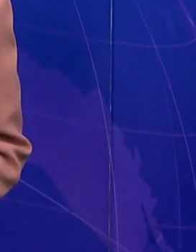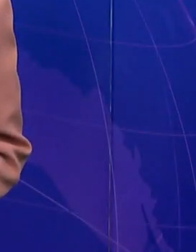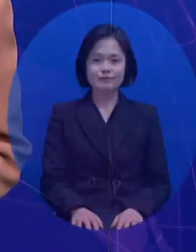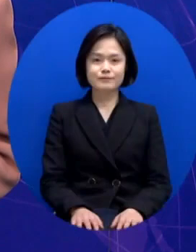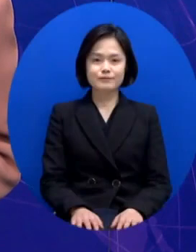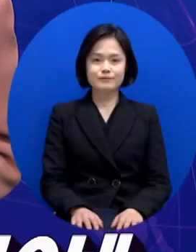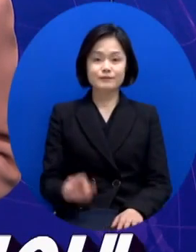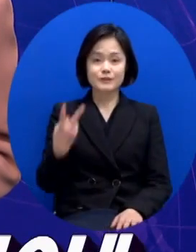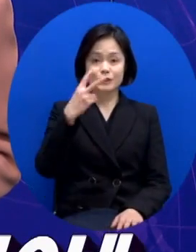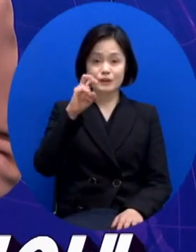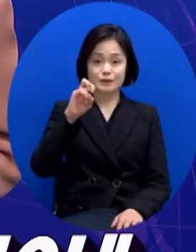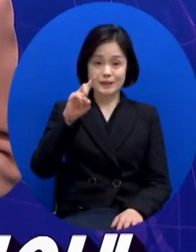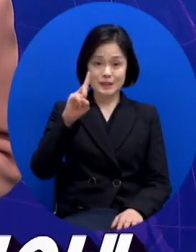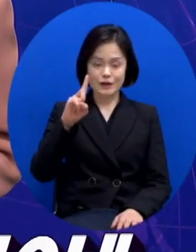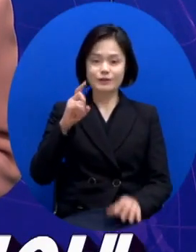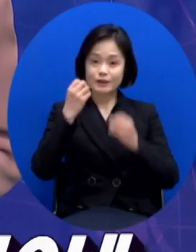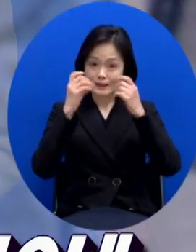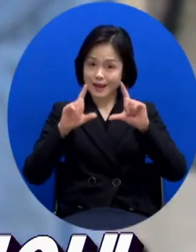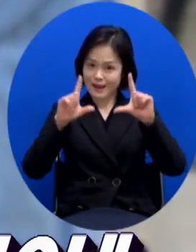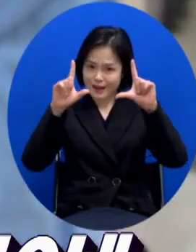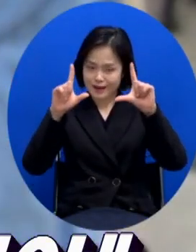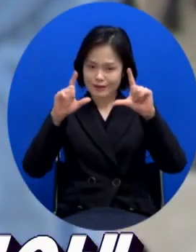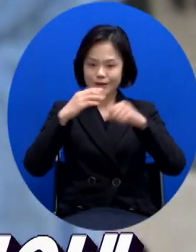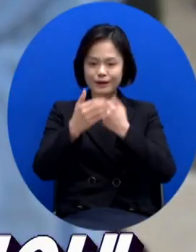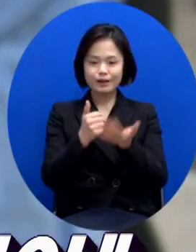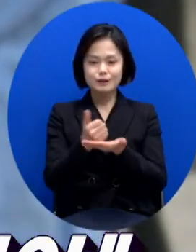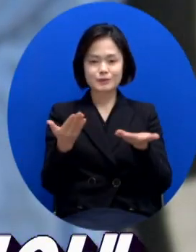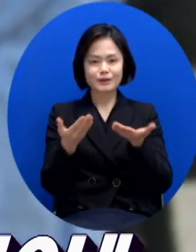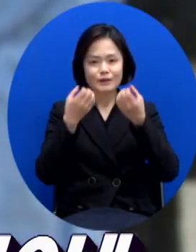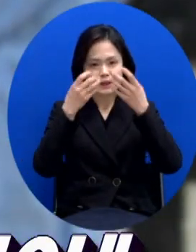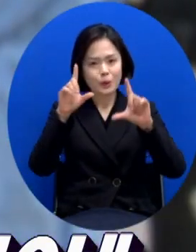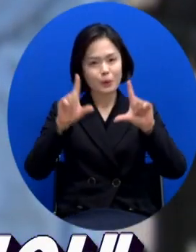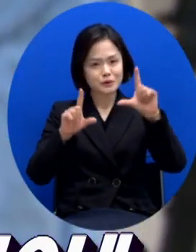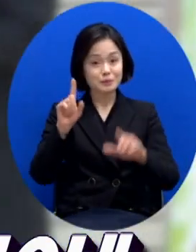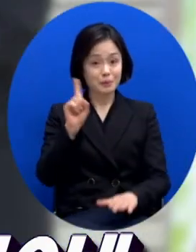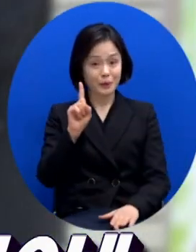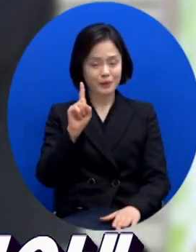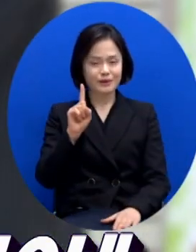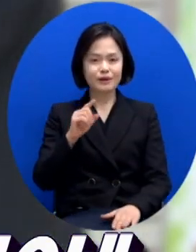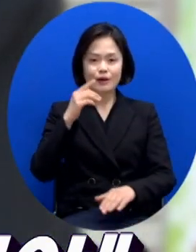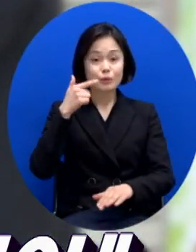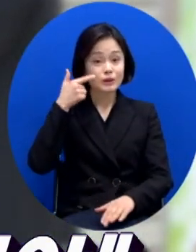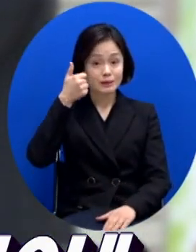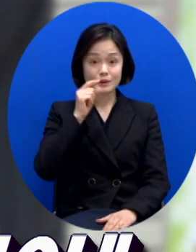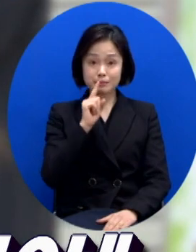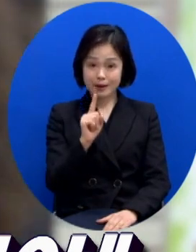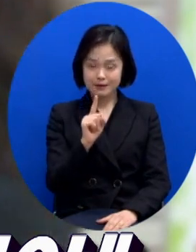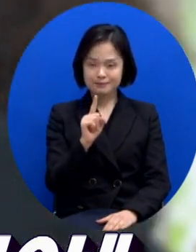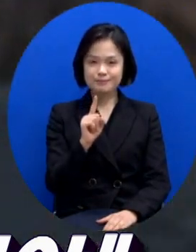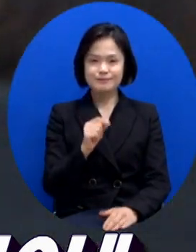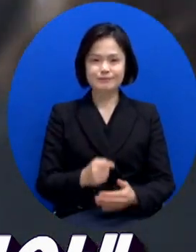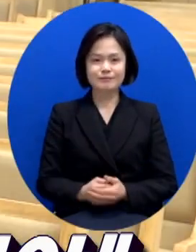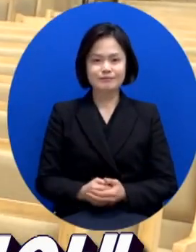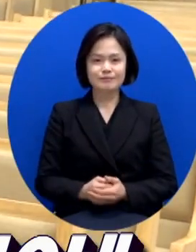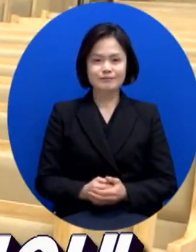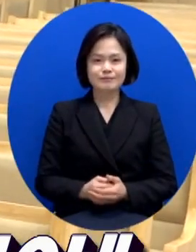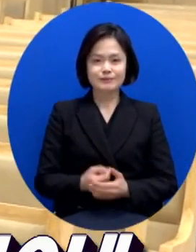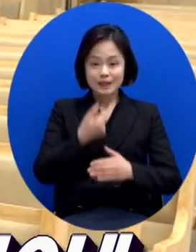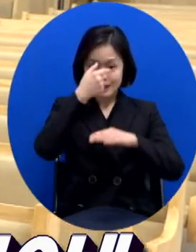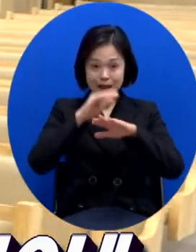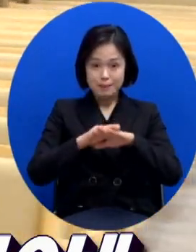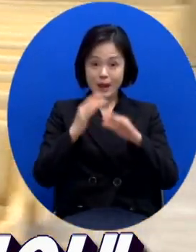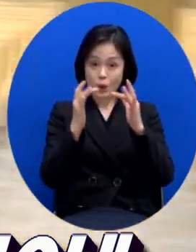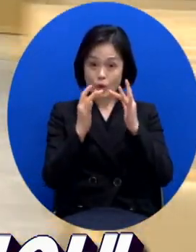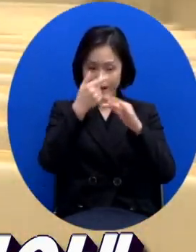인천 21년 새해 목회 트랜드를 알아봤습니다 목회 전문가들은 운전한 예배를 지켜가기 위한 도구로 온라인에서의